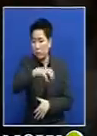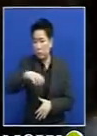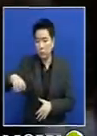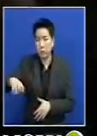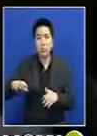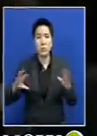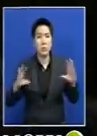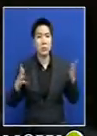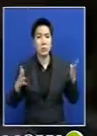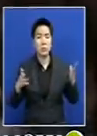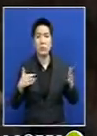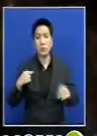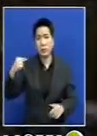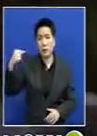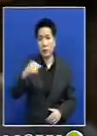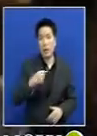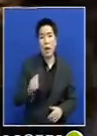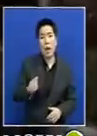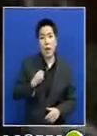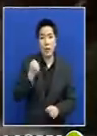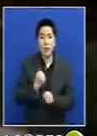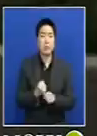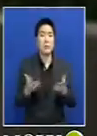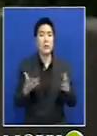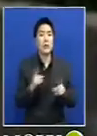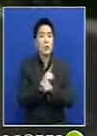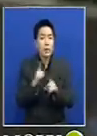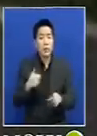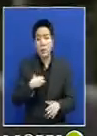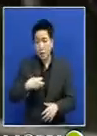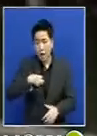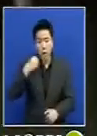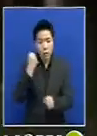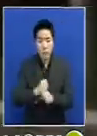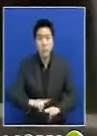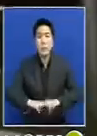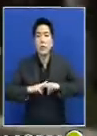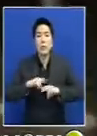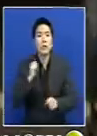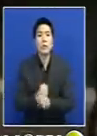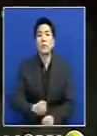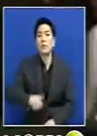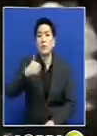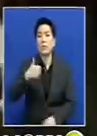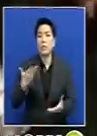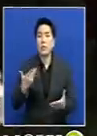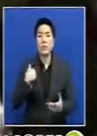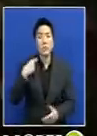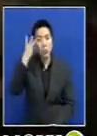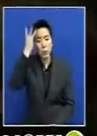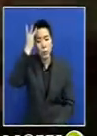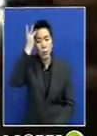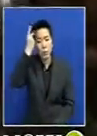การร้ายในแง่ของการรับคำสั่งให้ก่อเหตุแต่สามารถปฏิบัติการเองได้อย่างเสรีโดยได้รับชุดความคิ